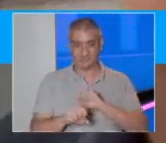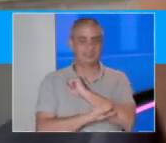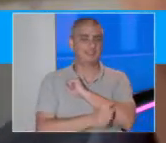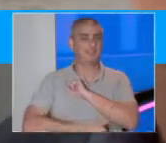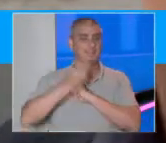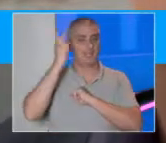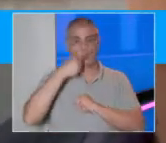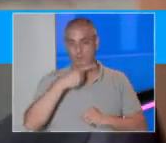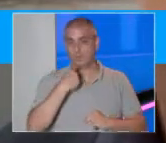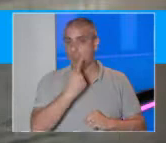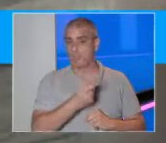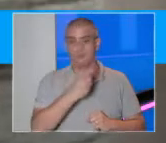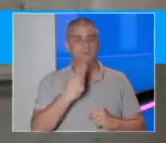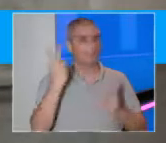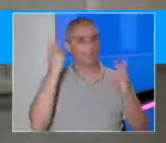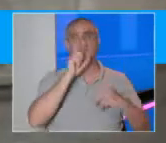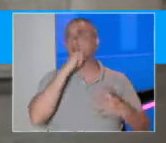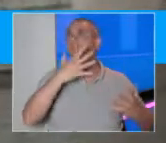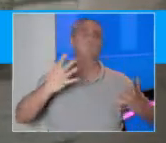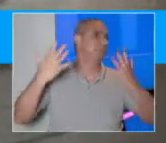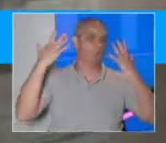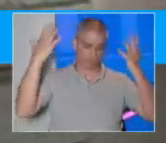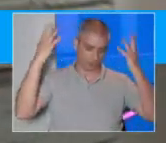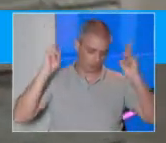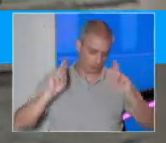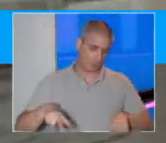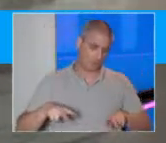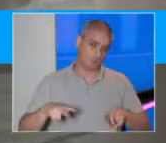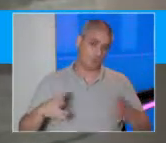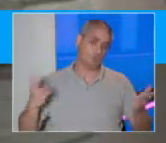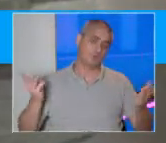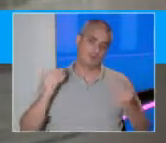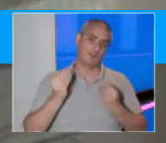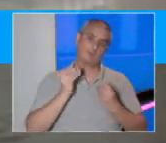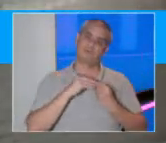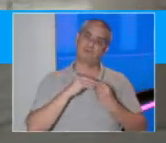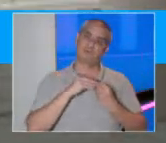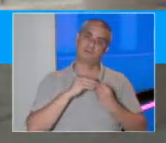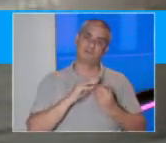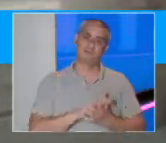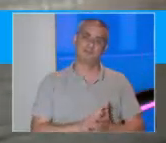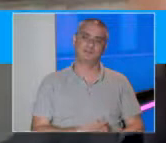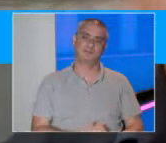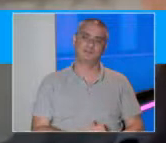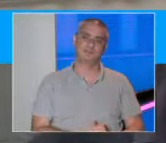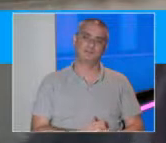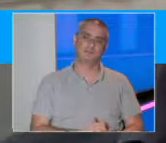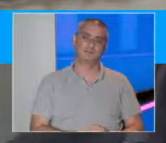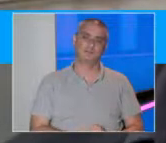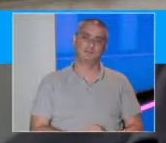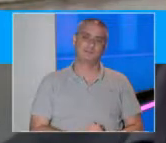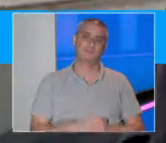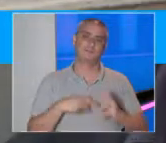שר החוץ אמרה שזה הסכם היסטורי, והיא גם הוסיפה את העניין. דרור...